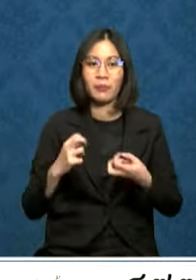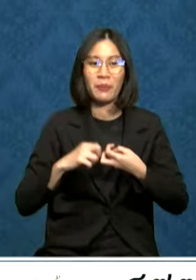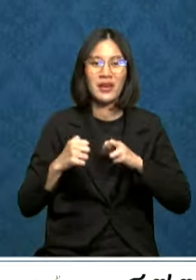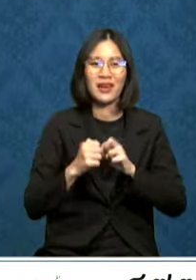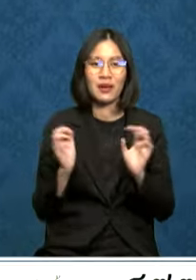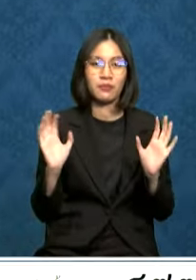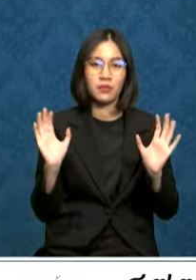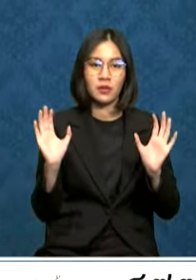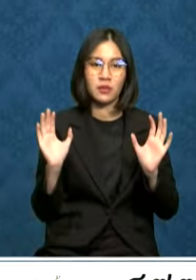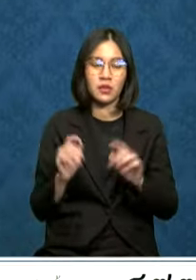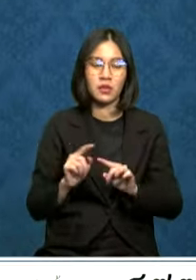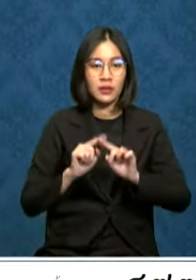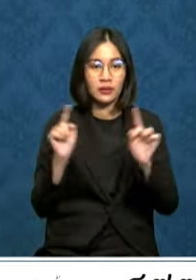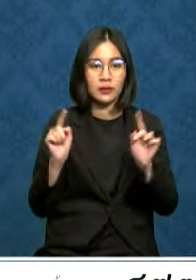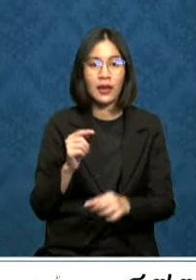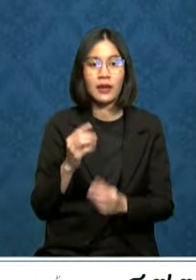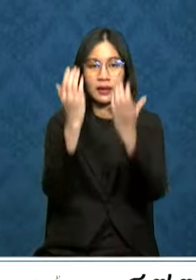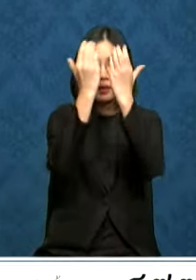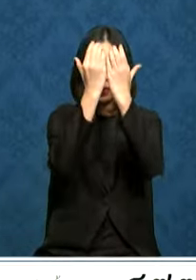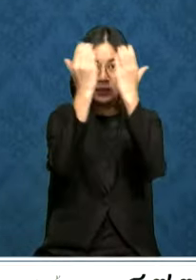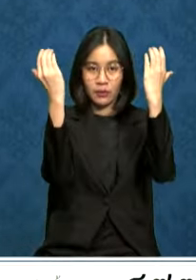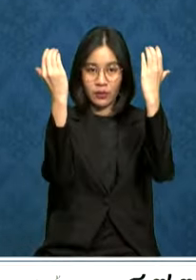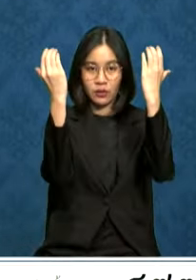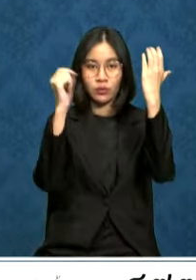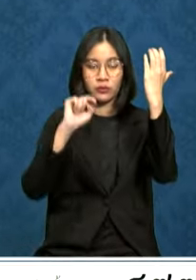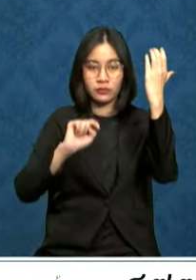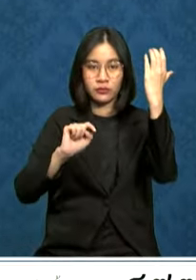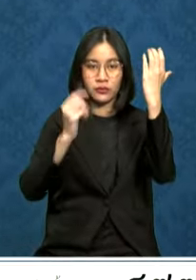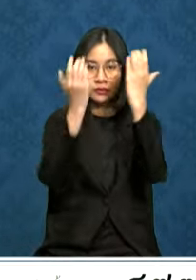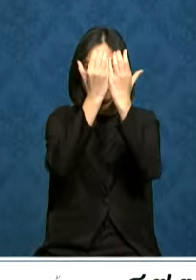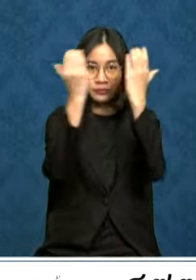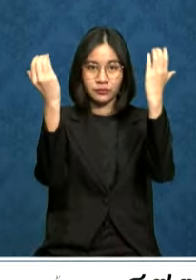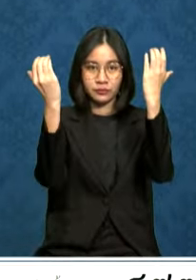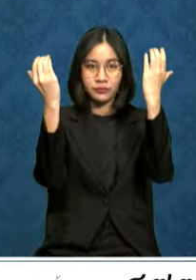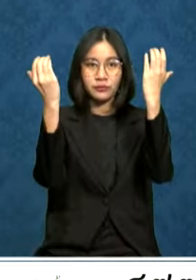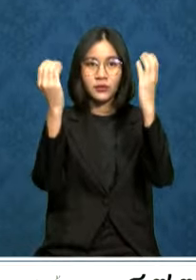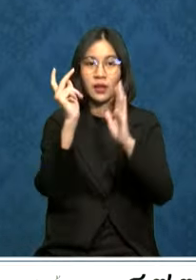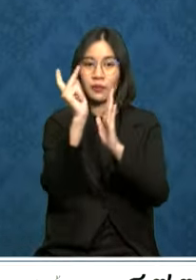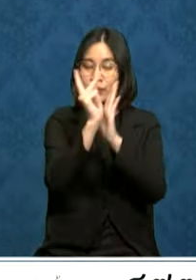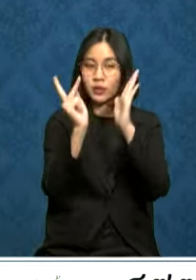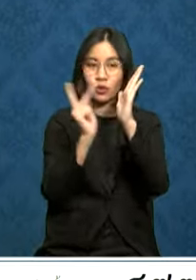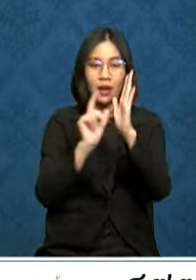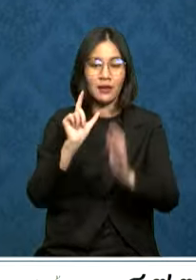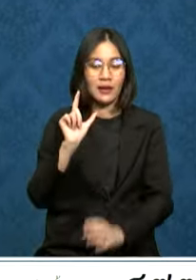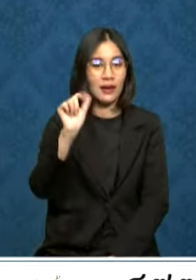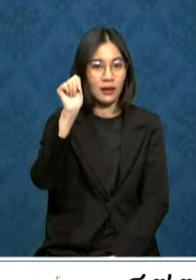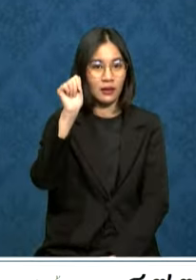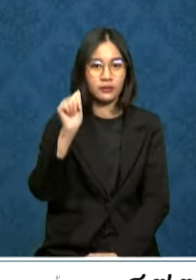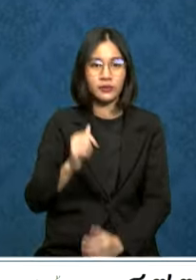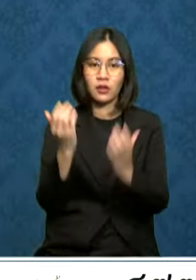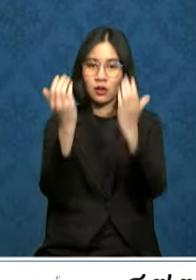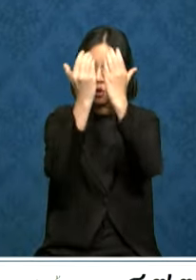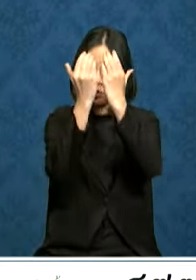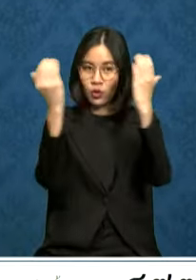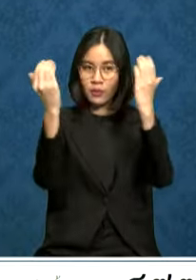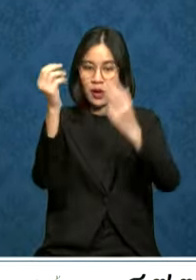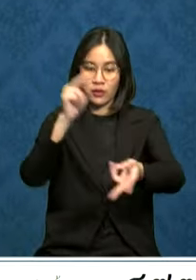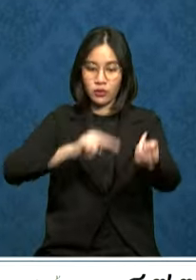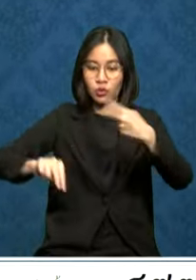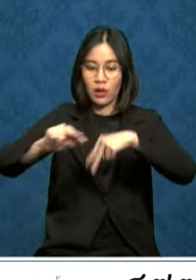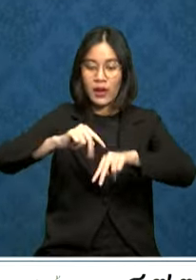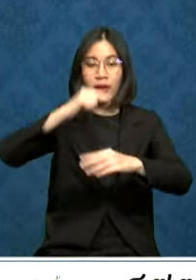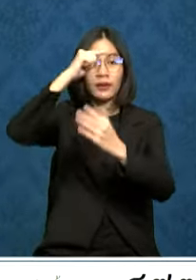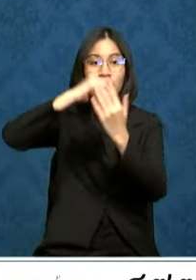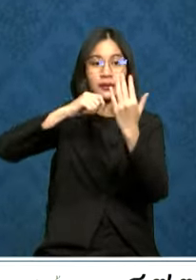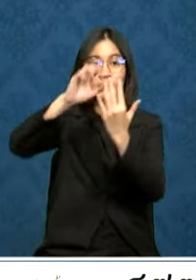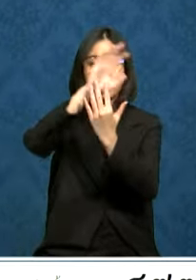ดใจนะคะเพีงแต่ว่า รฐมนูร มันเป็นกฎหมายสูงสุดะเป็กฎหมายที่ใช้ปกคองประ